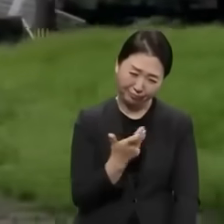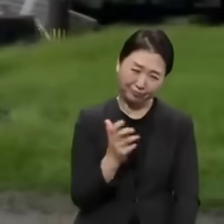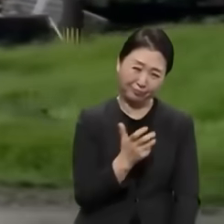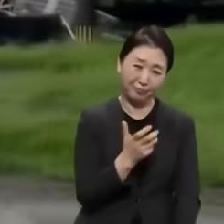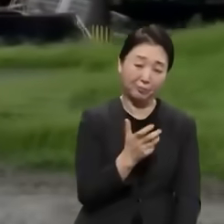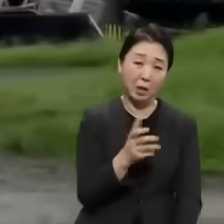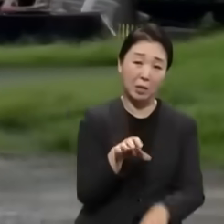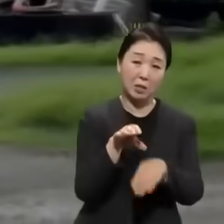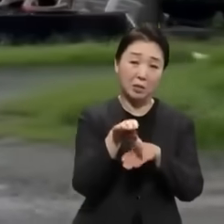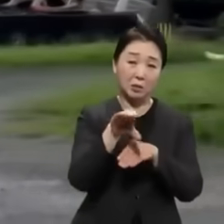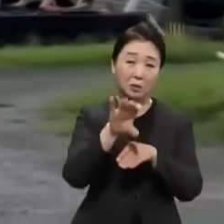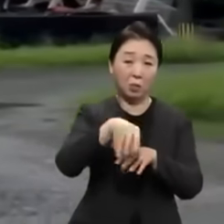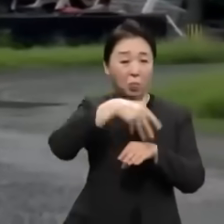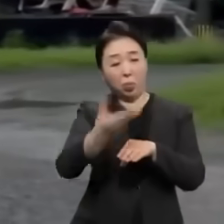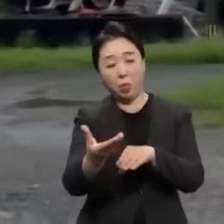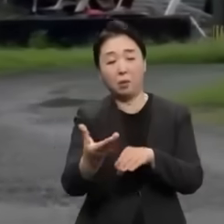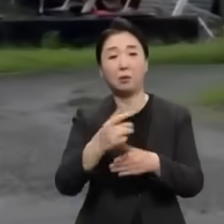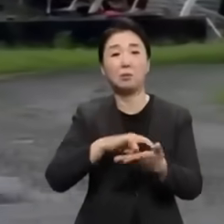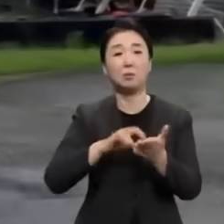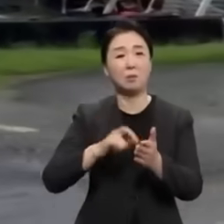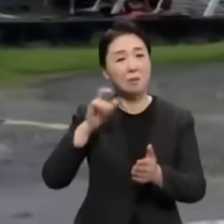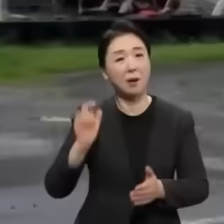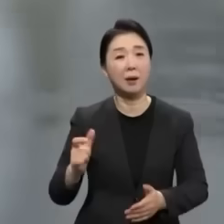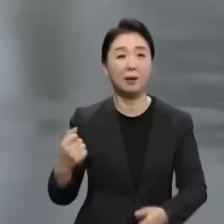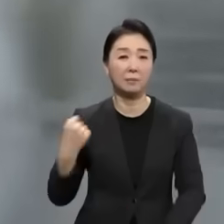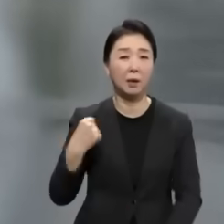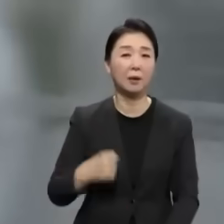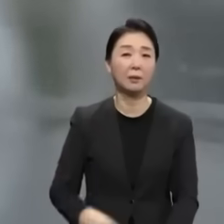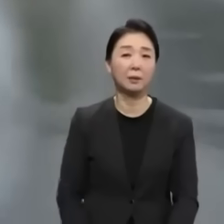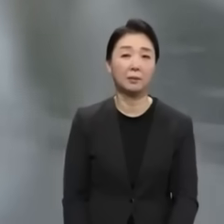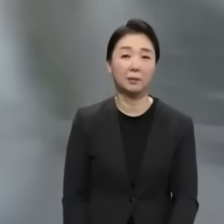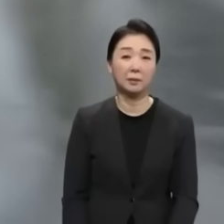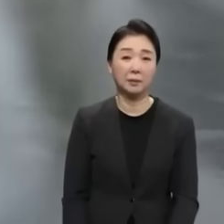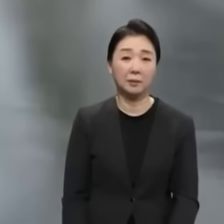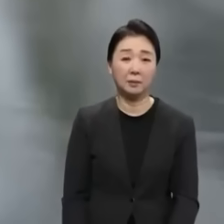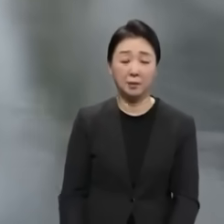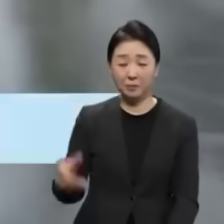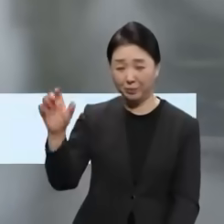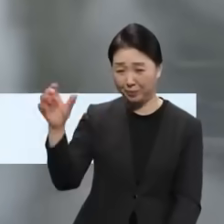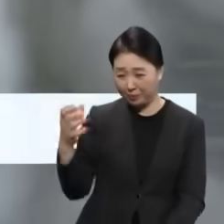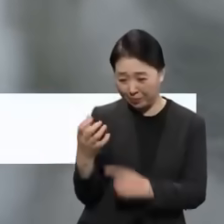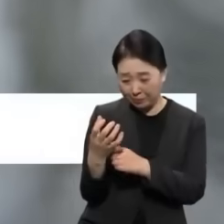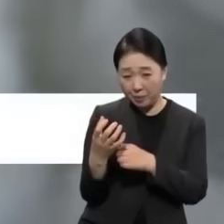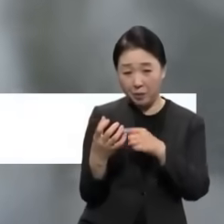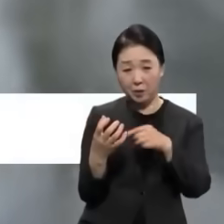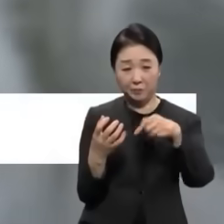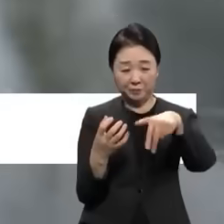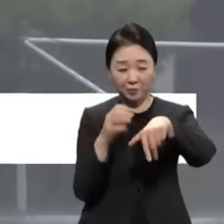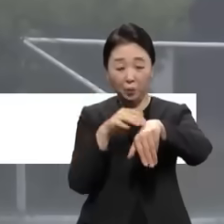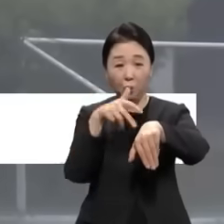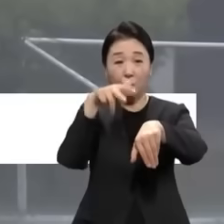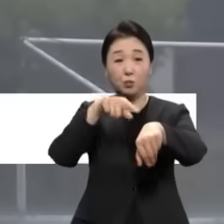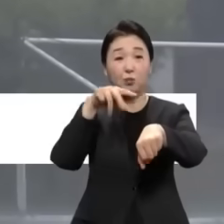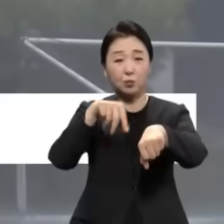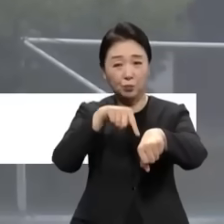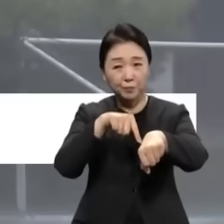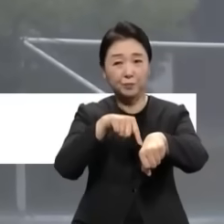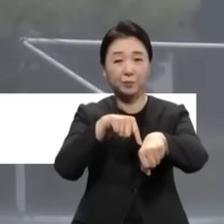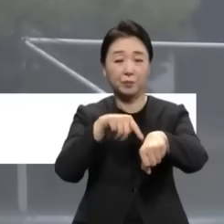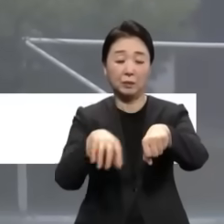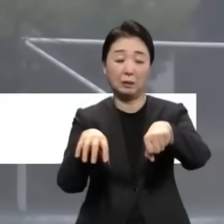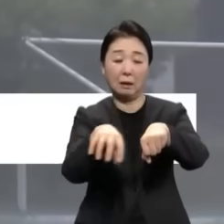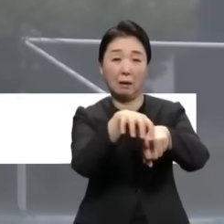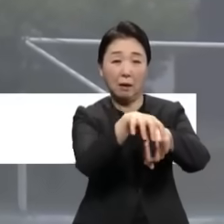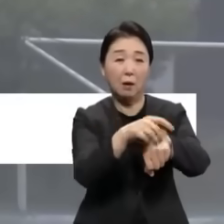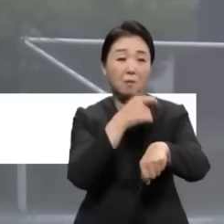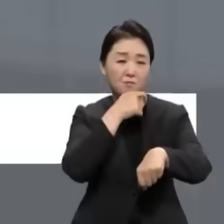중이던 자동차들을 뒤집을 만큼 강력했습니다. 산산이 규슈 지역에 상륙하면서 가고시마와 미야자키엔